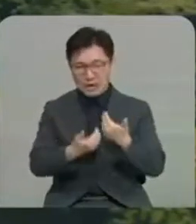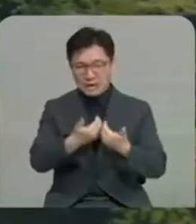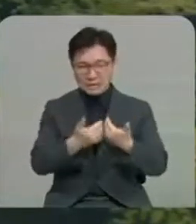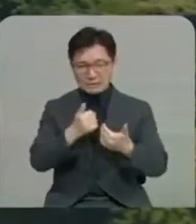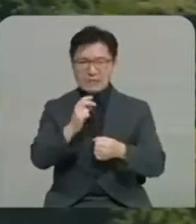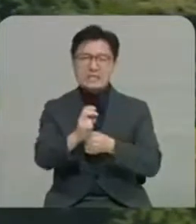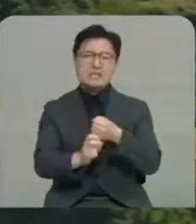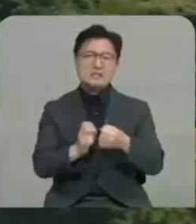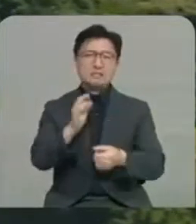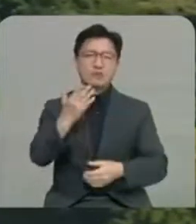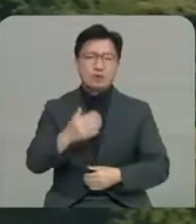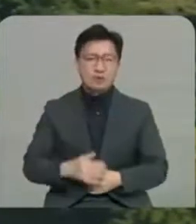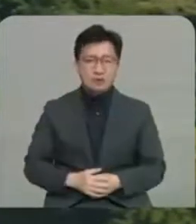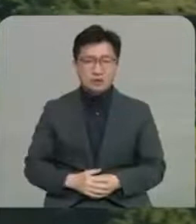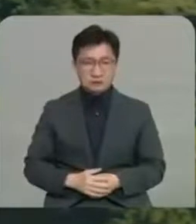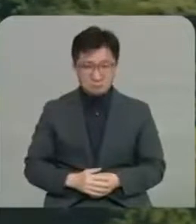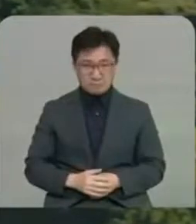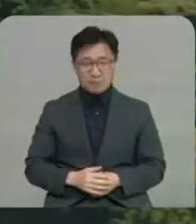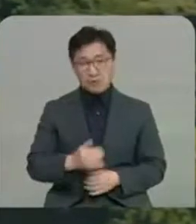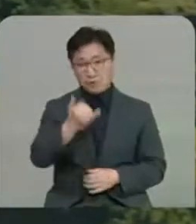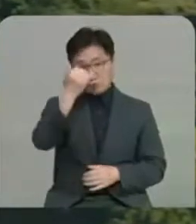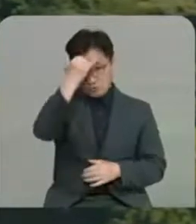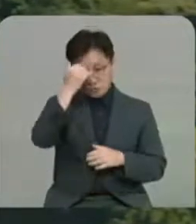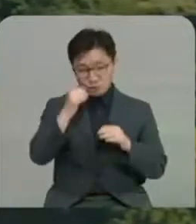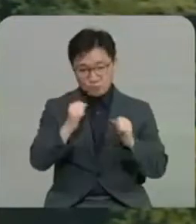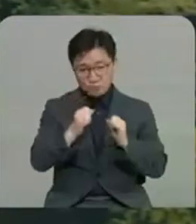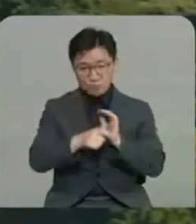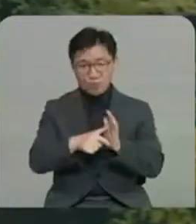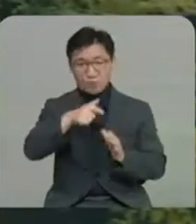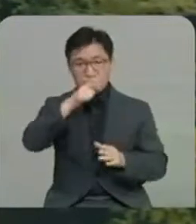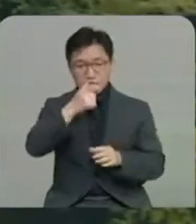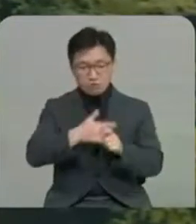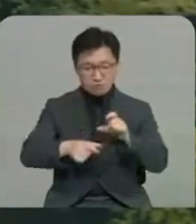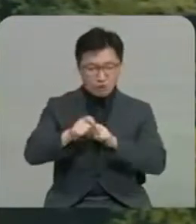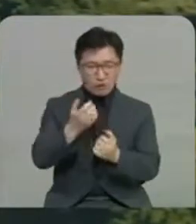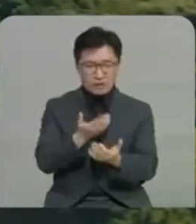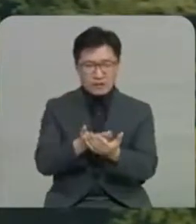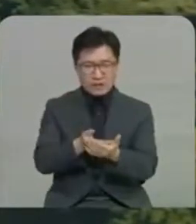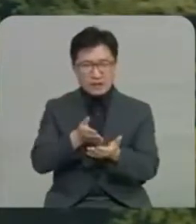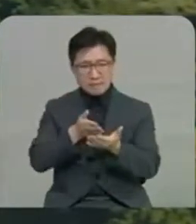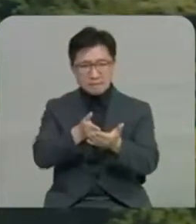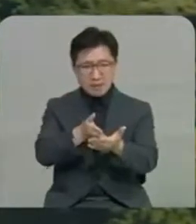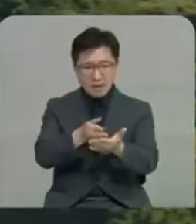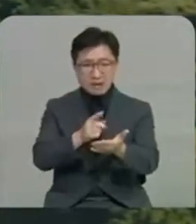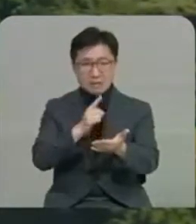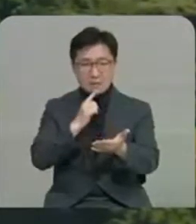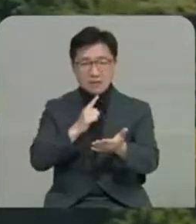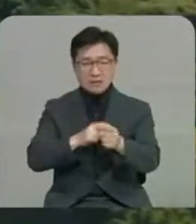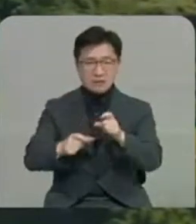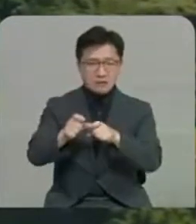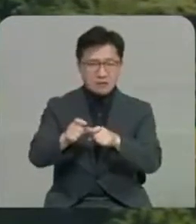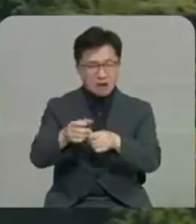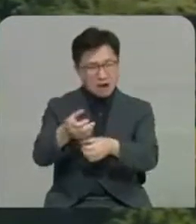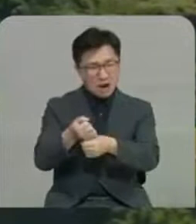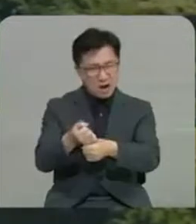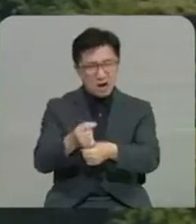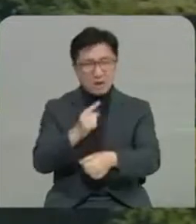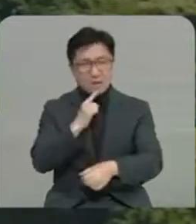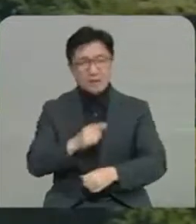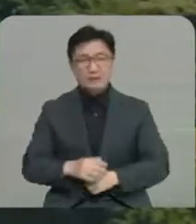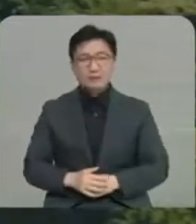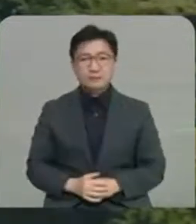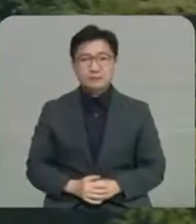이번에는 충북이 정부의 물 공급량을 늘려달라고 요구하며 용담댐을 물고 늘어져